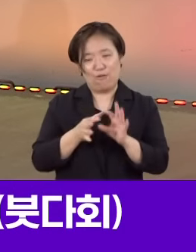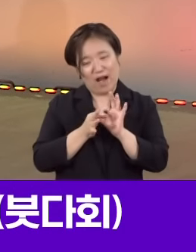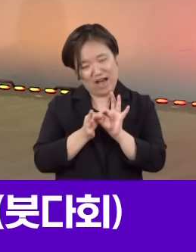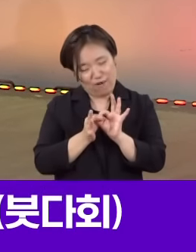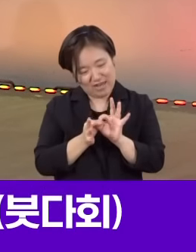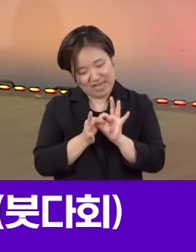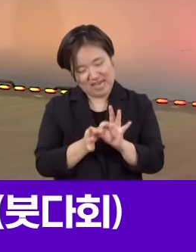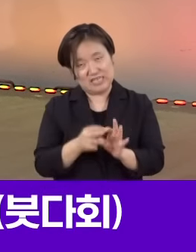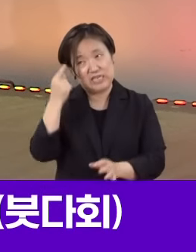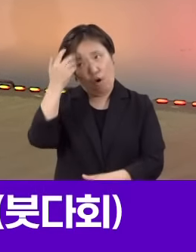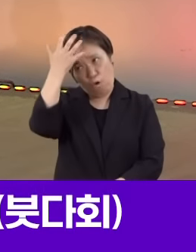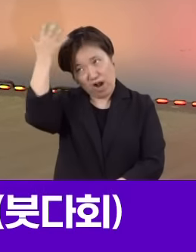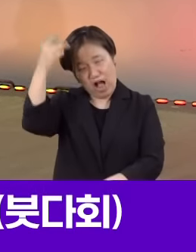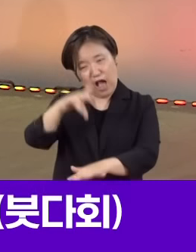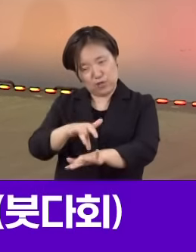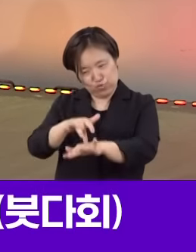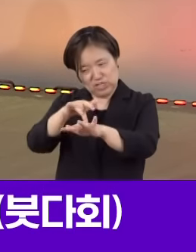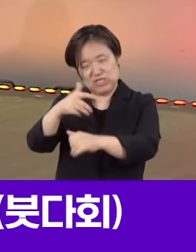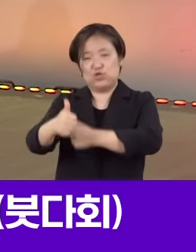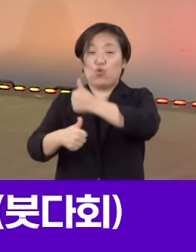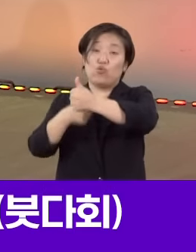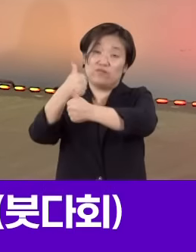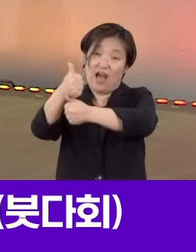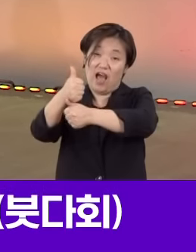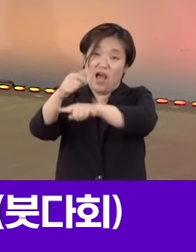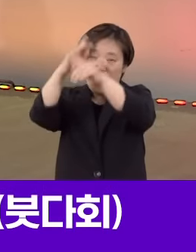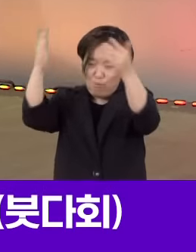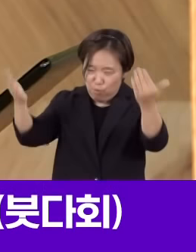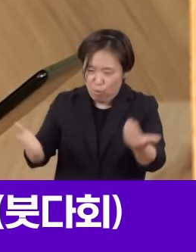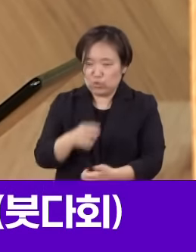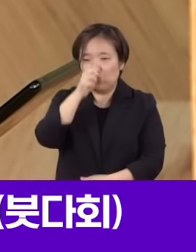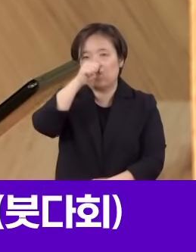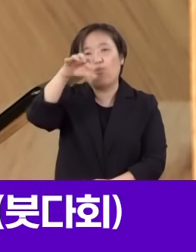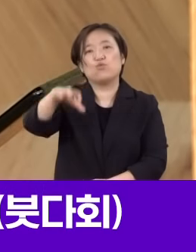영가들이 모두 좋은 곳으로 가시길요